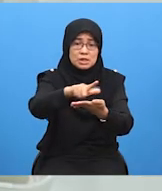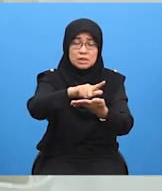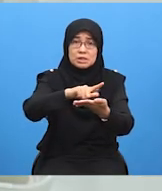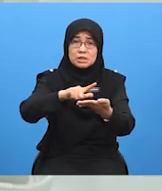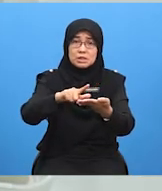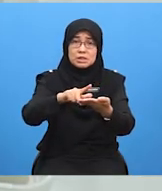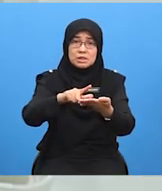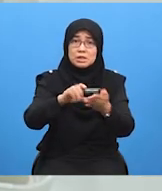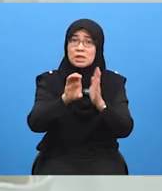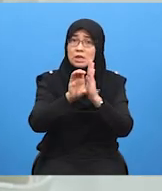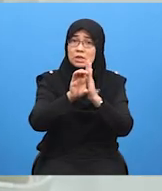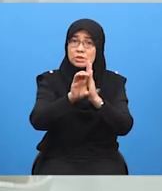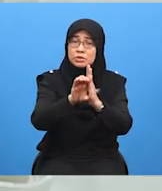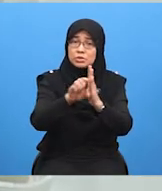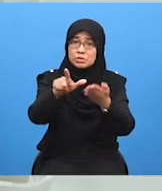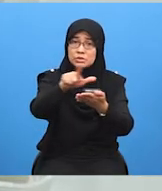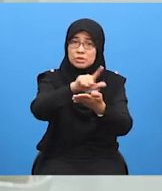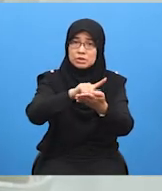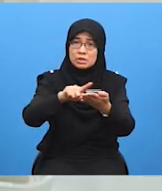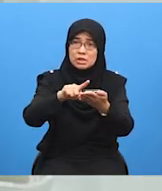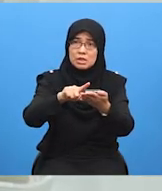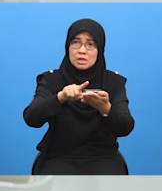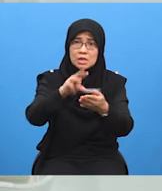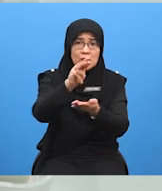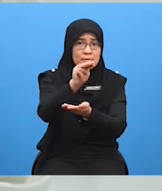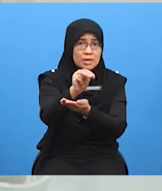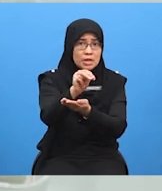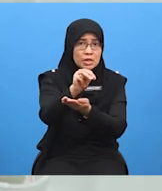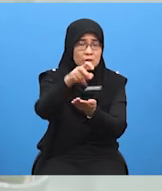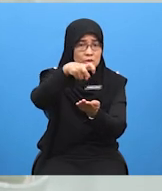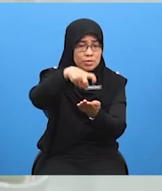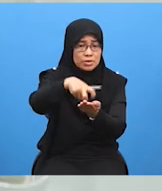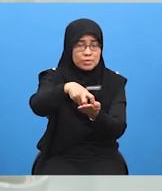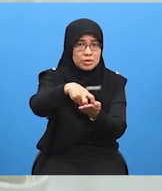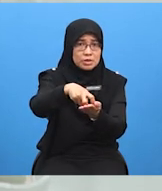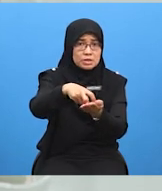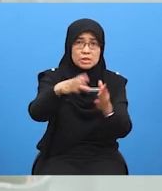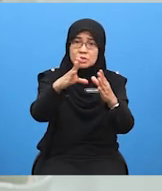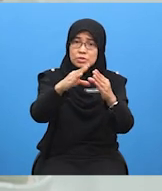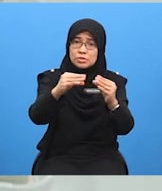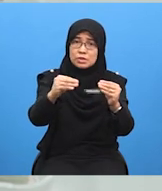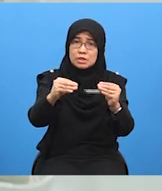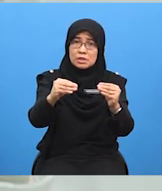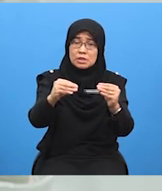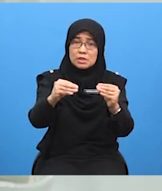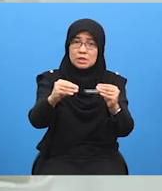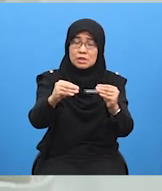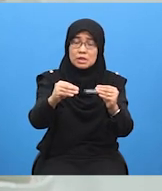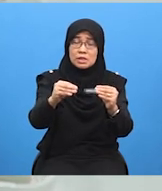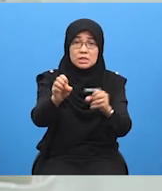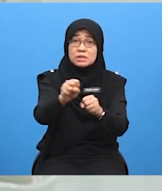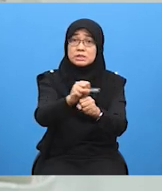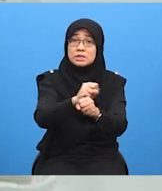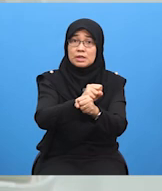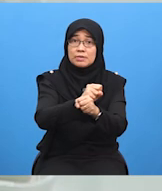Berikut adalah lita microprocess yang telah siap setelah pengujian litar simulasi dilakukan sebentar